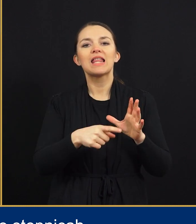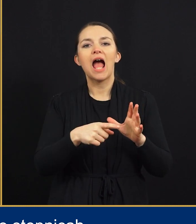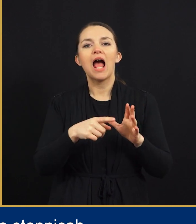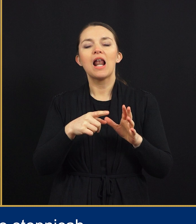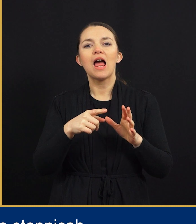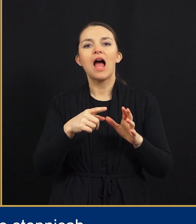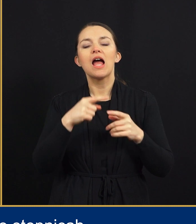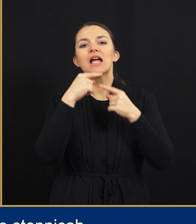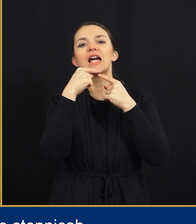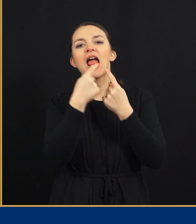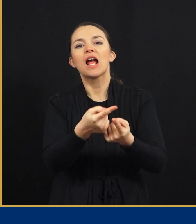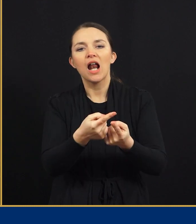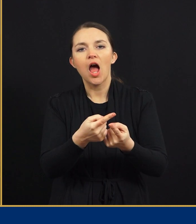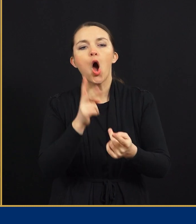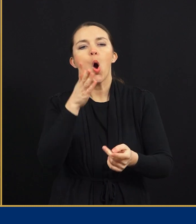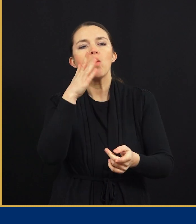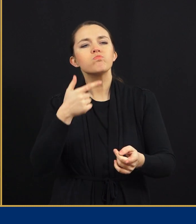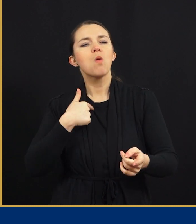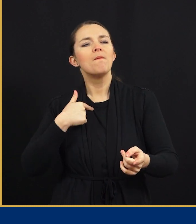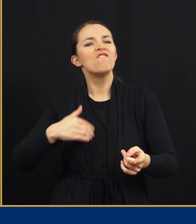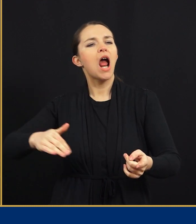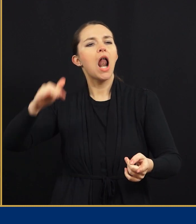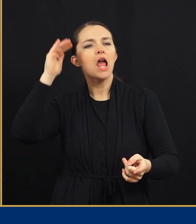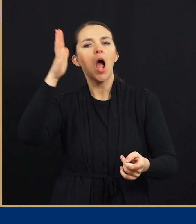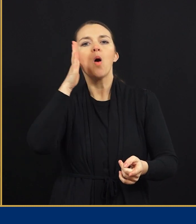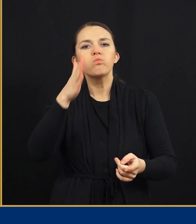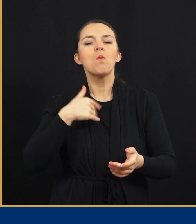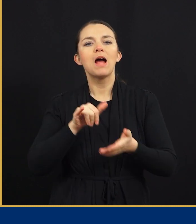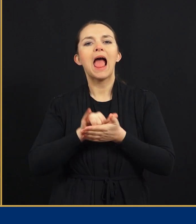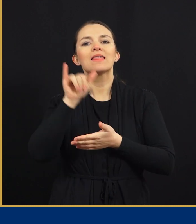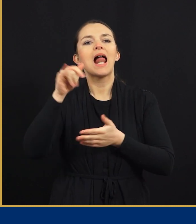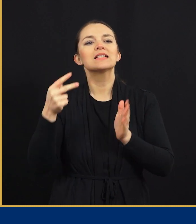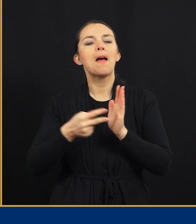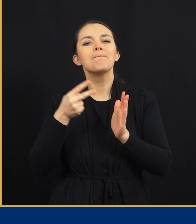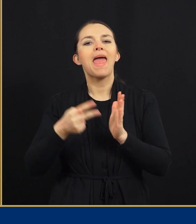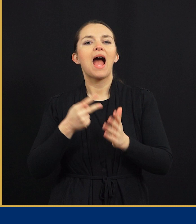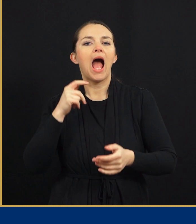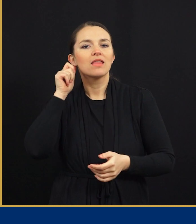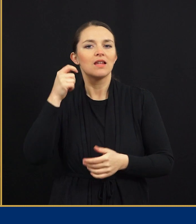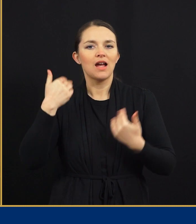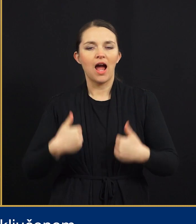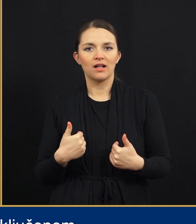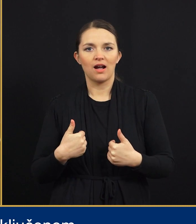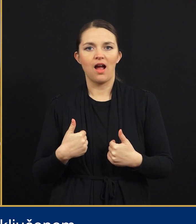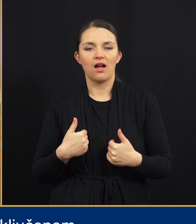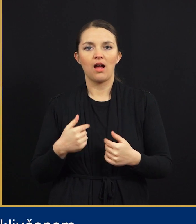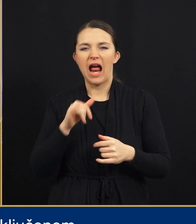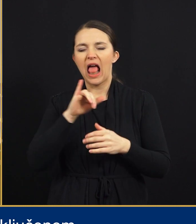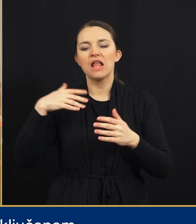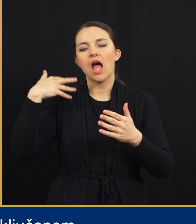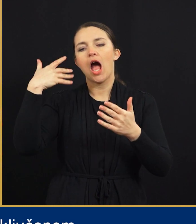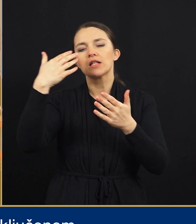zagnala in naznanila: ko bom velika, bom letalska mehanika. Leta kasneje,